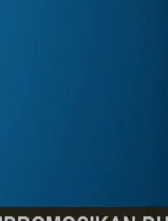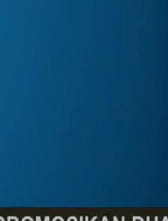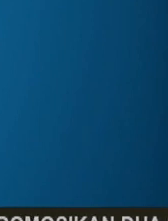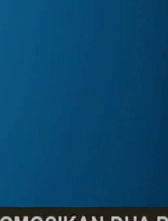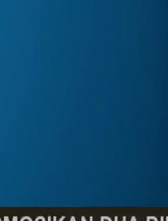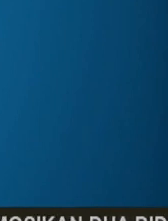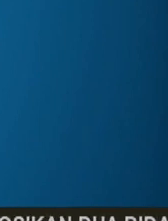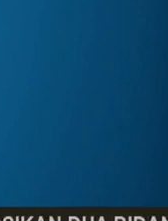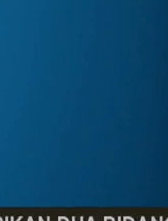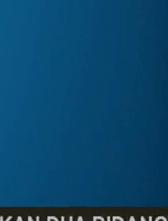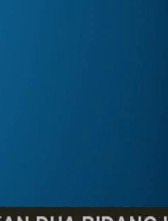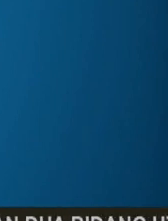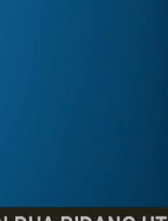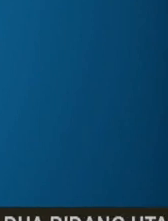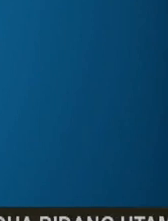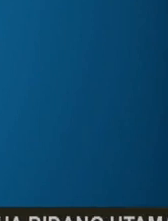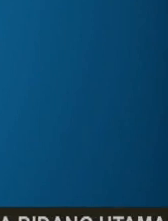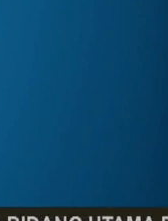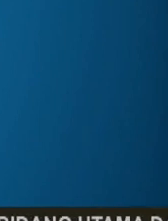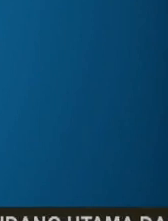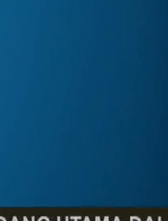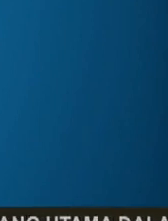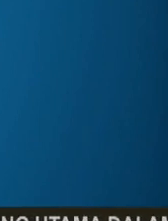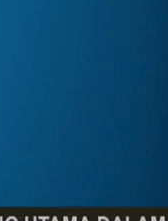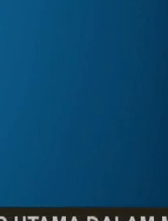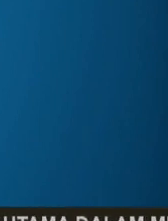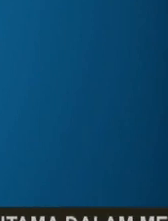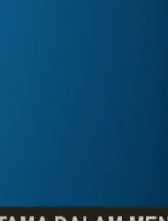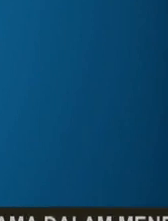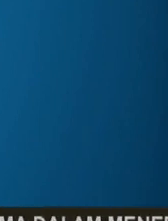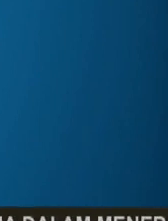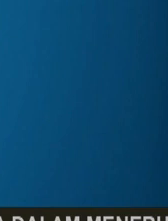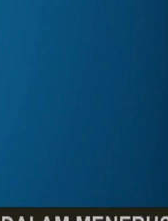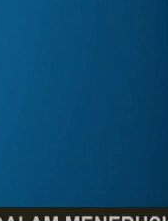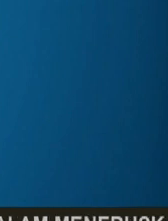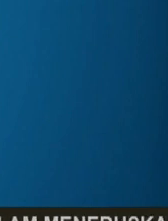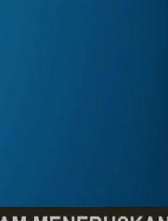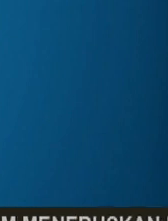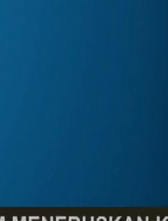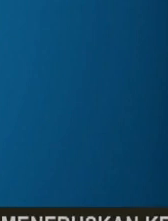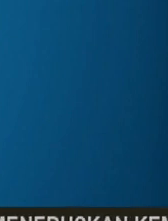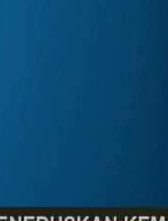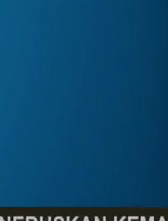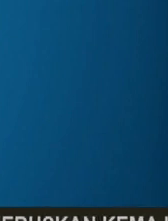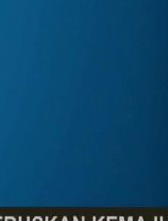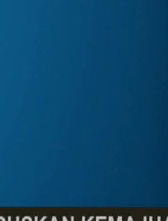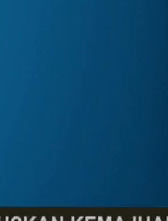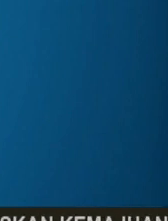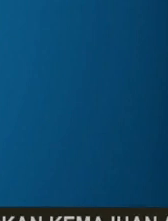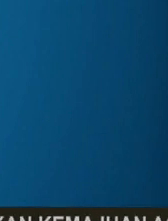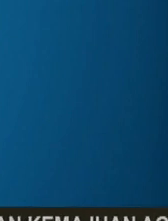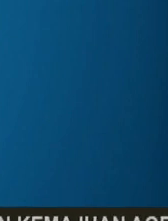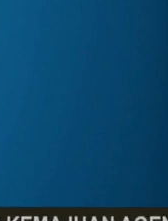Hai hari ini sebanyak Rp6.000 Lay sungkup muka seribu flight sarung tangan pakai buang dan 50 keping